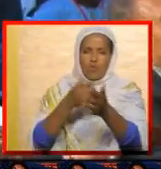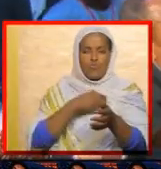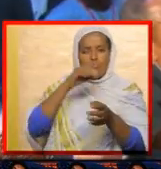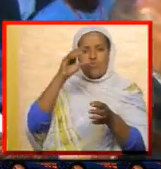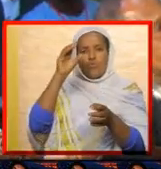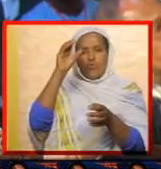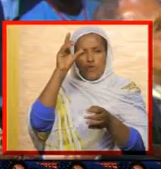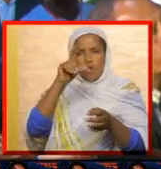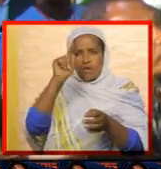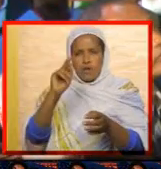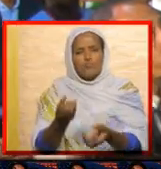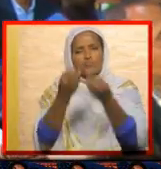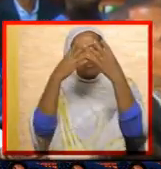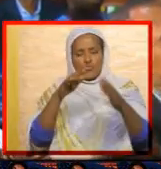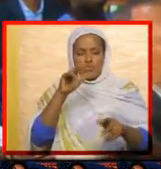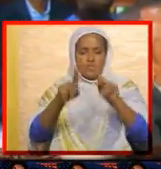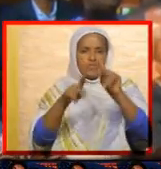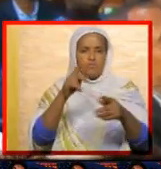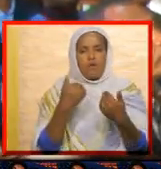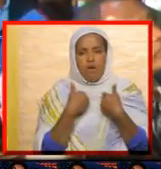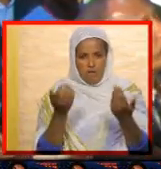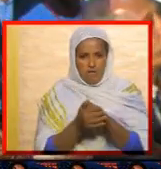አማርኛን ብቻ አይደለም የበዓታ ልጆች አሉ።